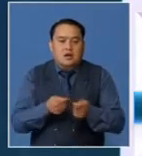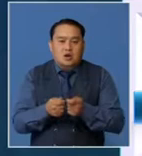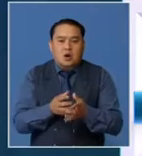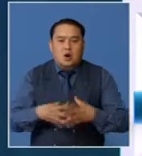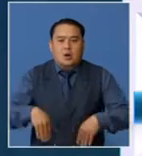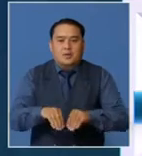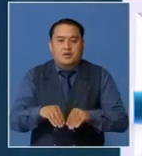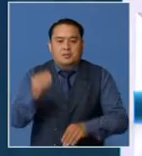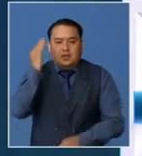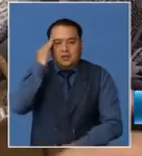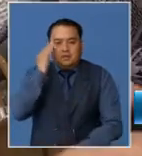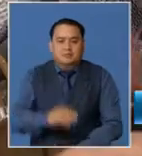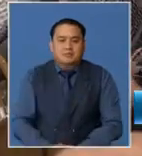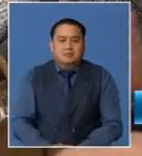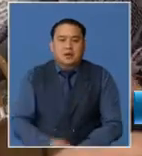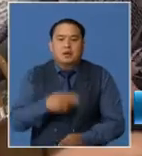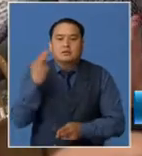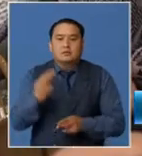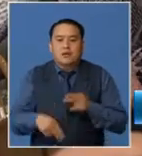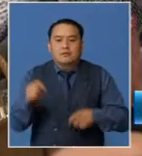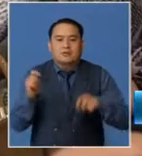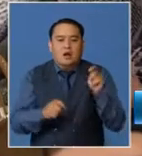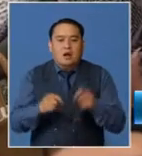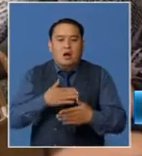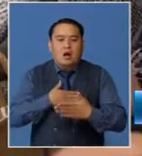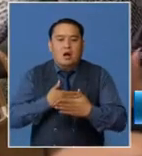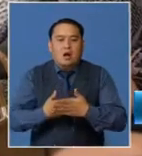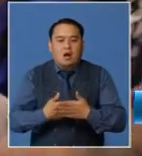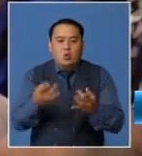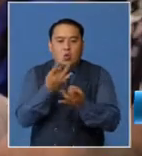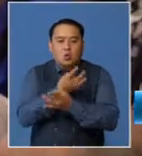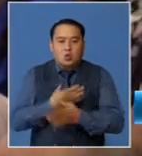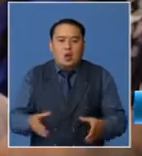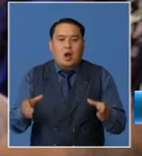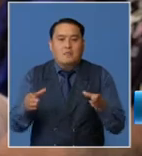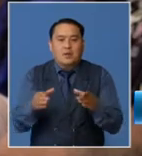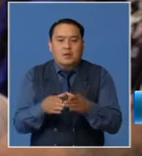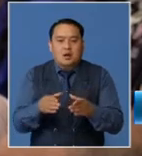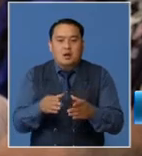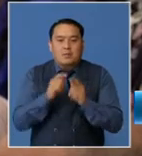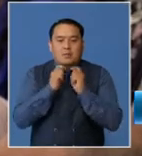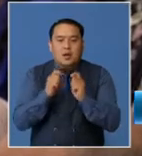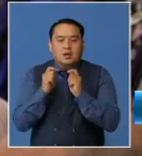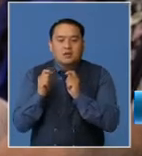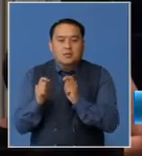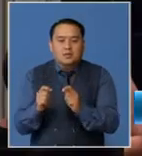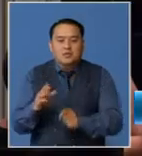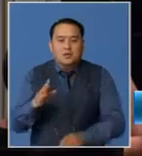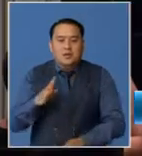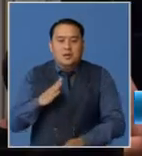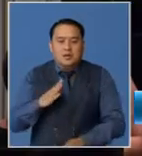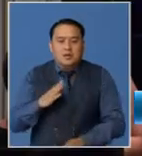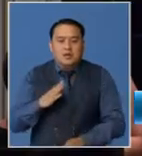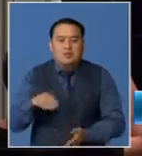общественного мнения. В завершении сессии ряд активистов этнокультурных объединений отмечены благодарственными